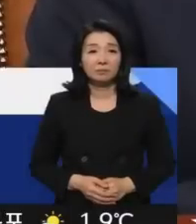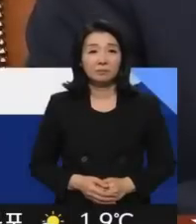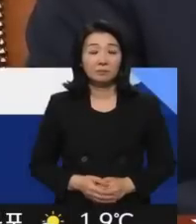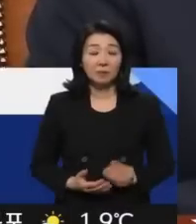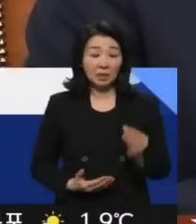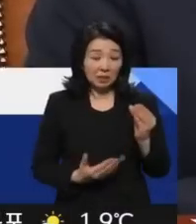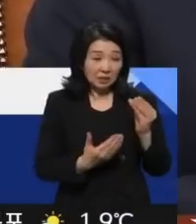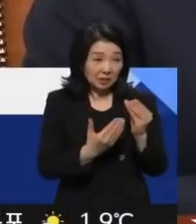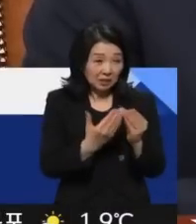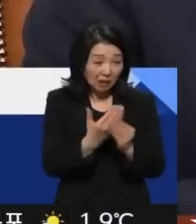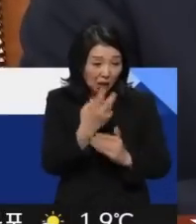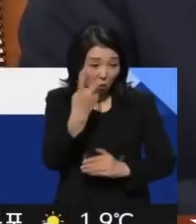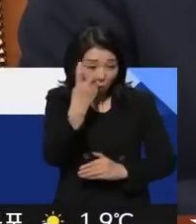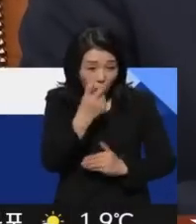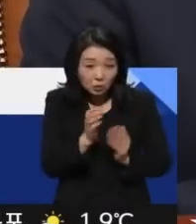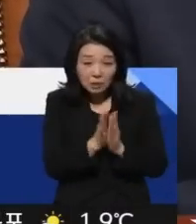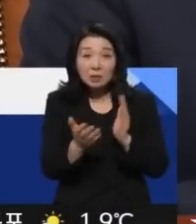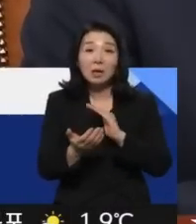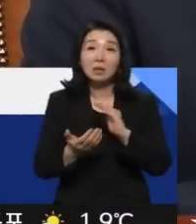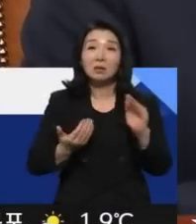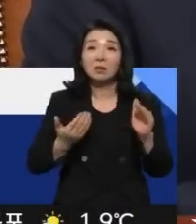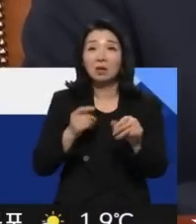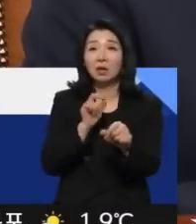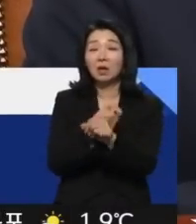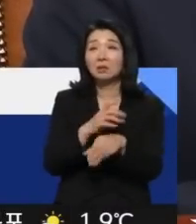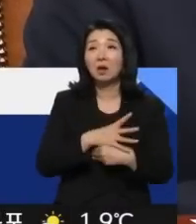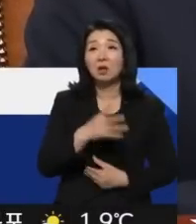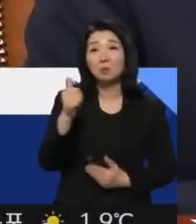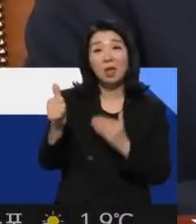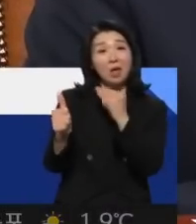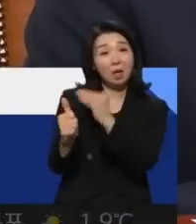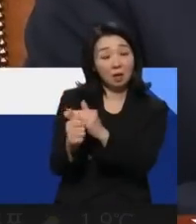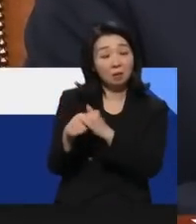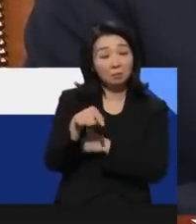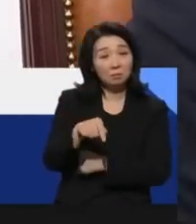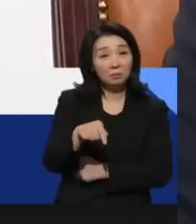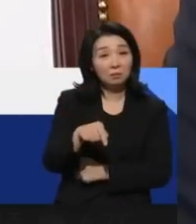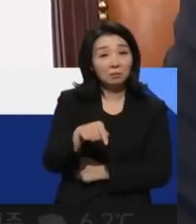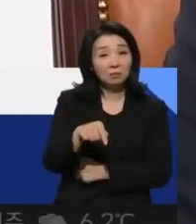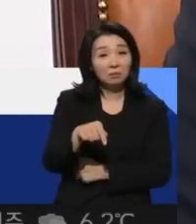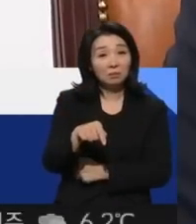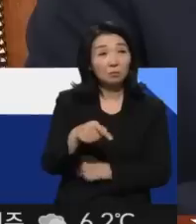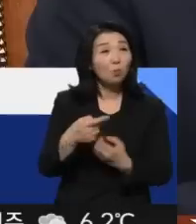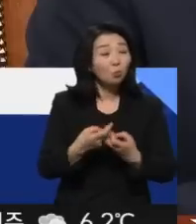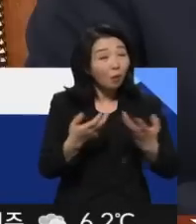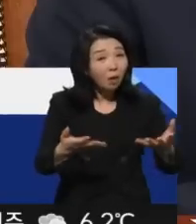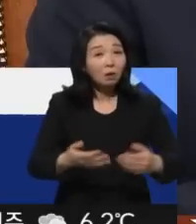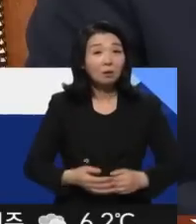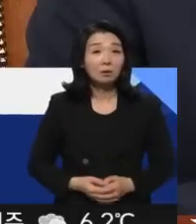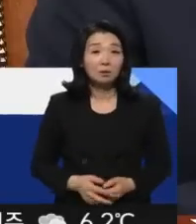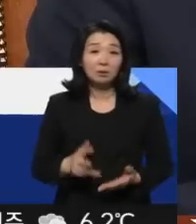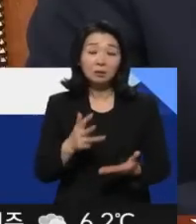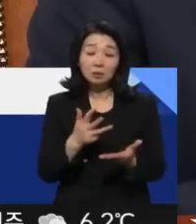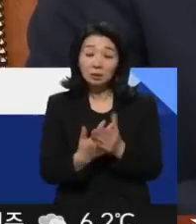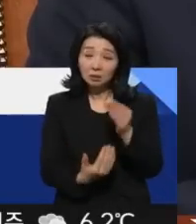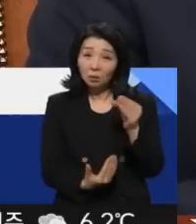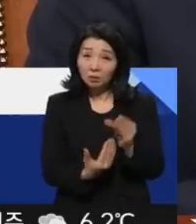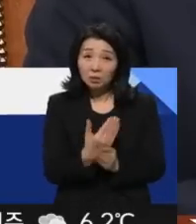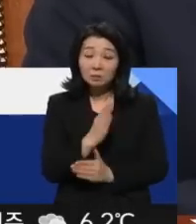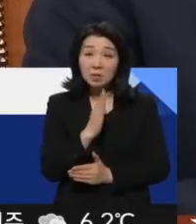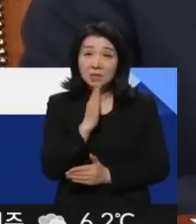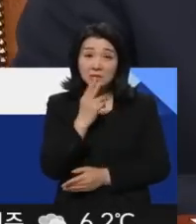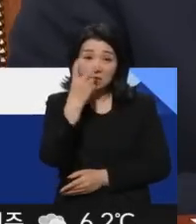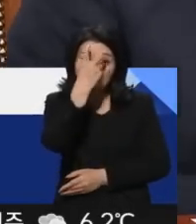진상규명을 시작하기도 전에 행안부 장관을 해임하면 도대체 어떻게 하자는 겁니까? 이태원 참사의